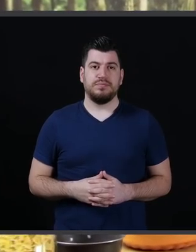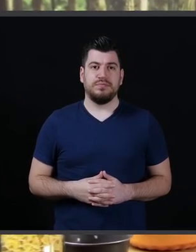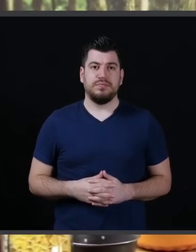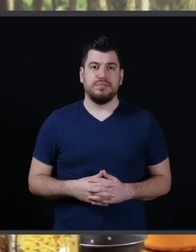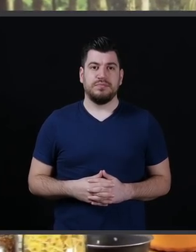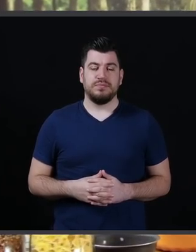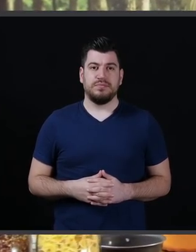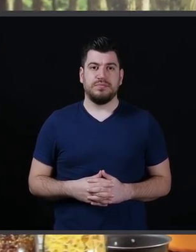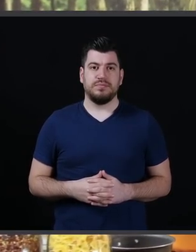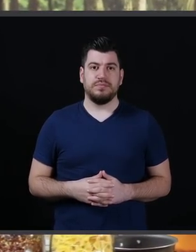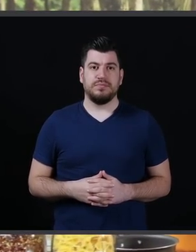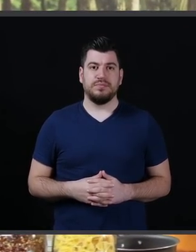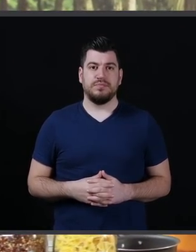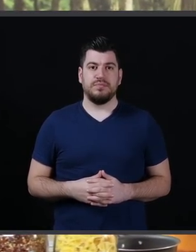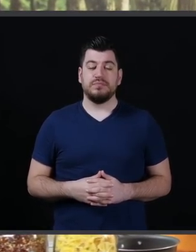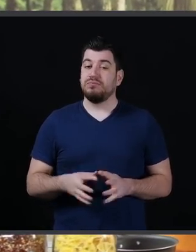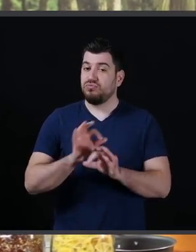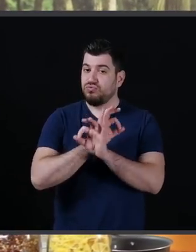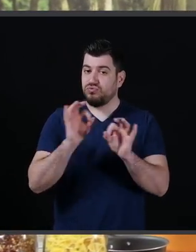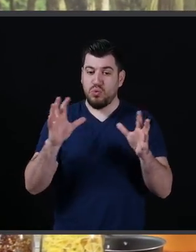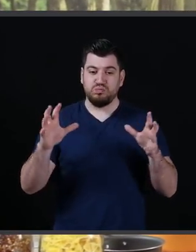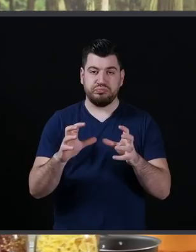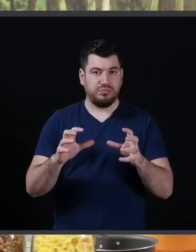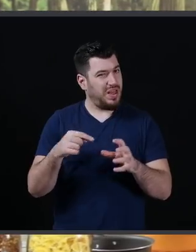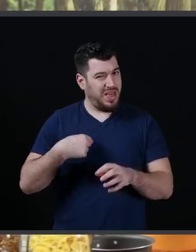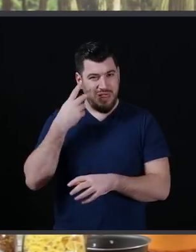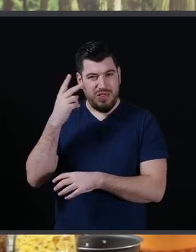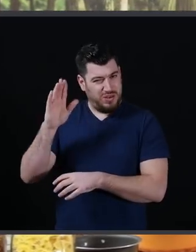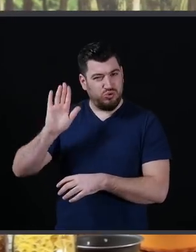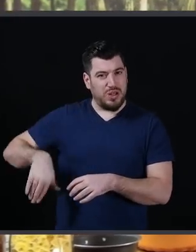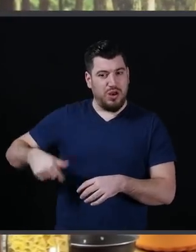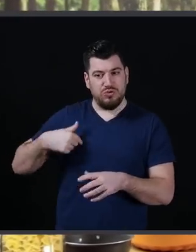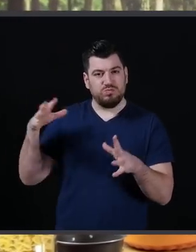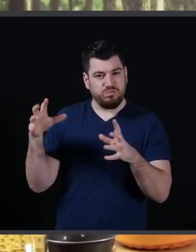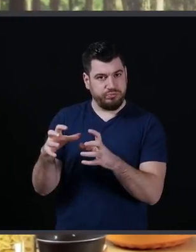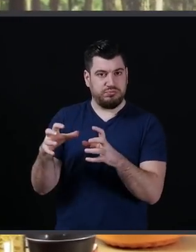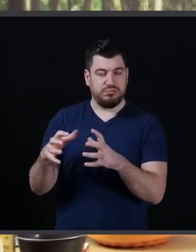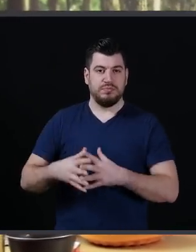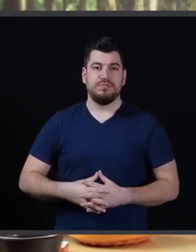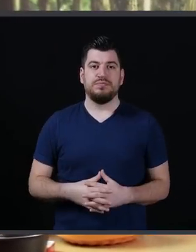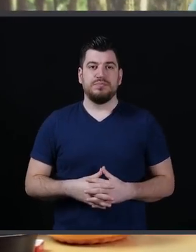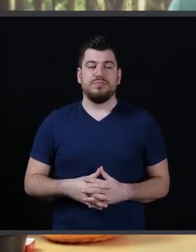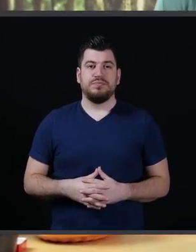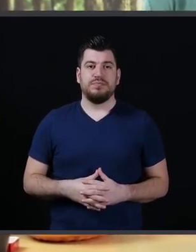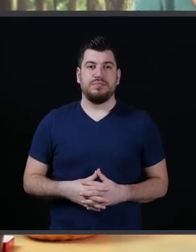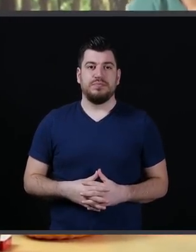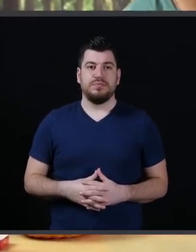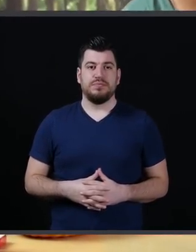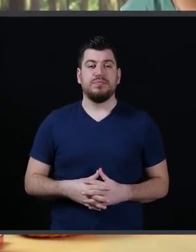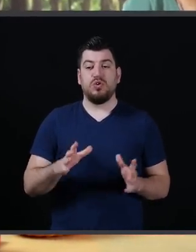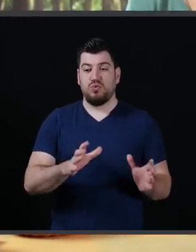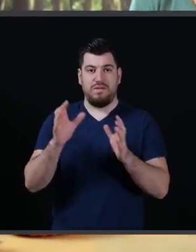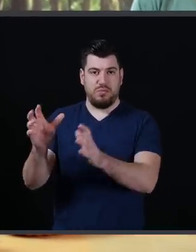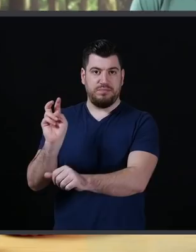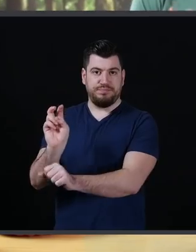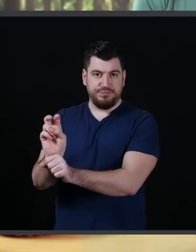Μια χαρά έχει πήξει και όλα Σα πήξη θα δείτε ότι γίνεται σφιτικά στερεό Πάει και αυτό Αφήνουμε στην άκρη Και τώρα μας μένει το